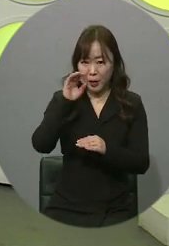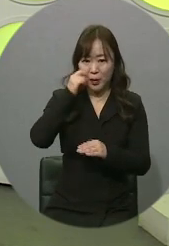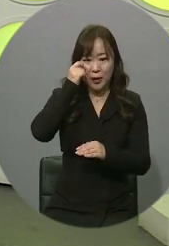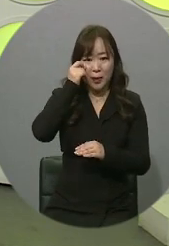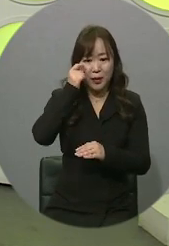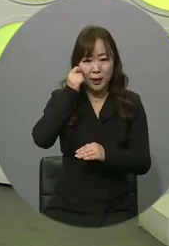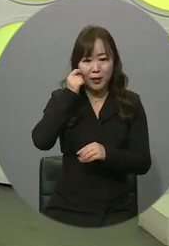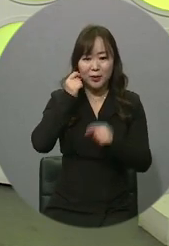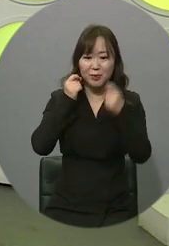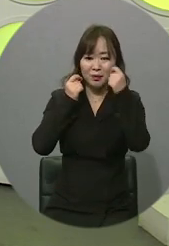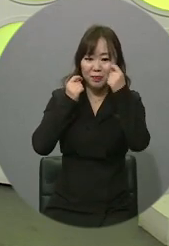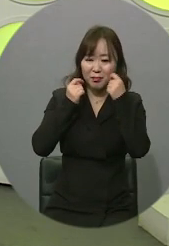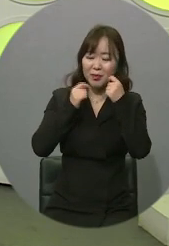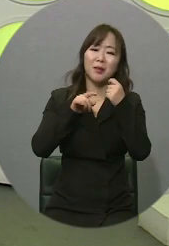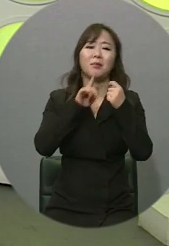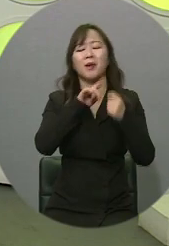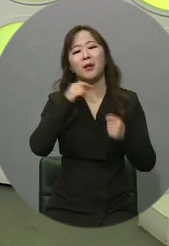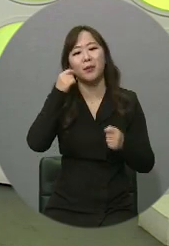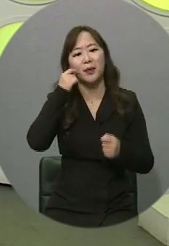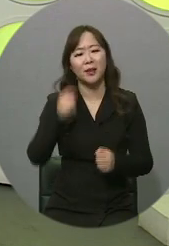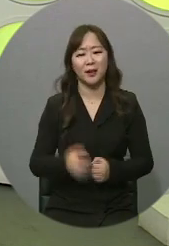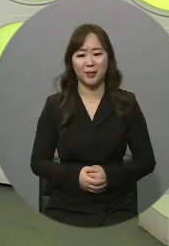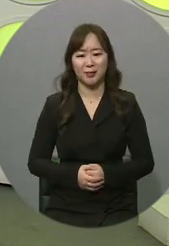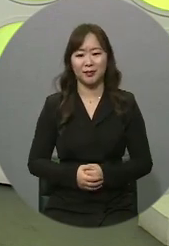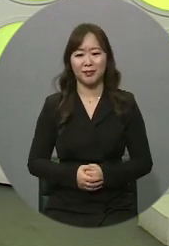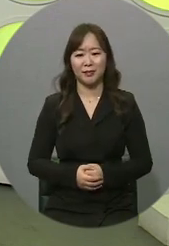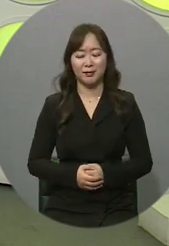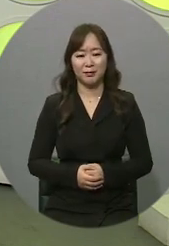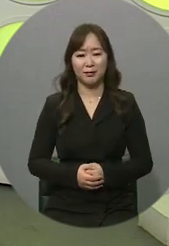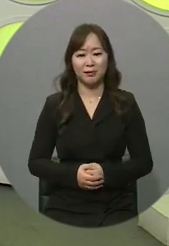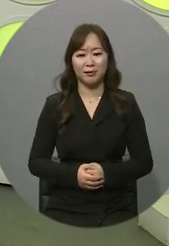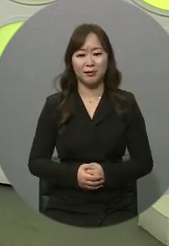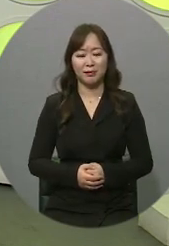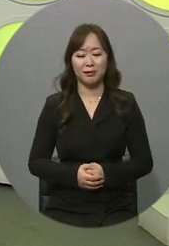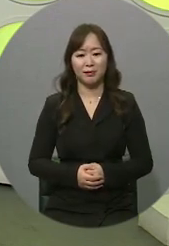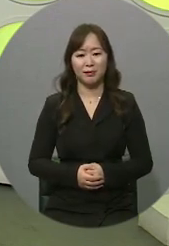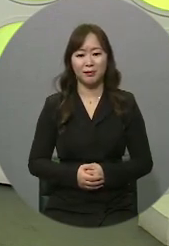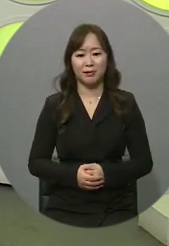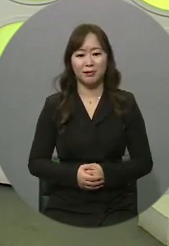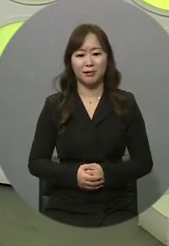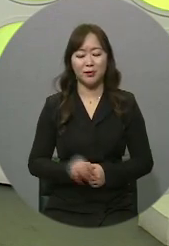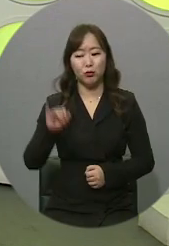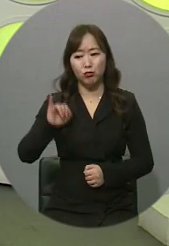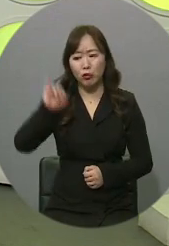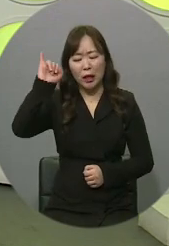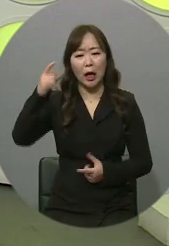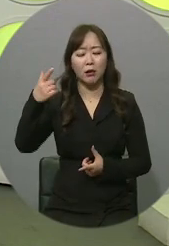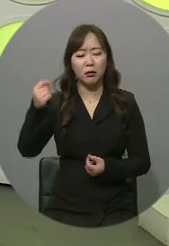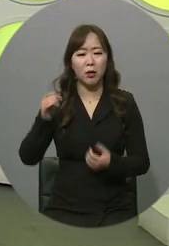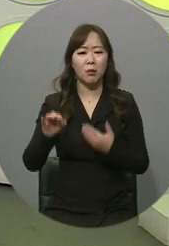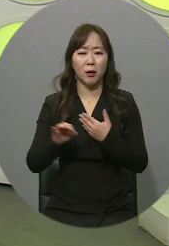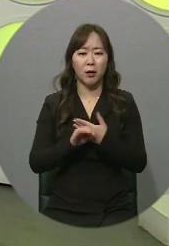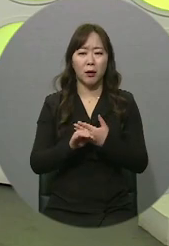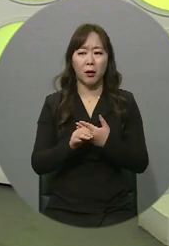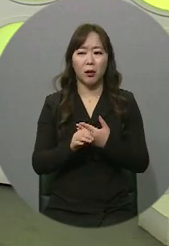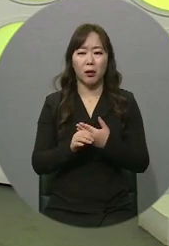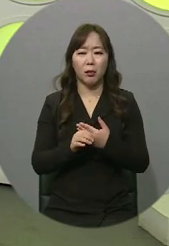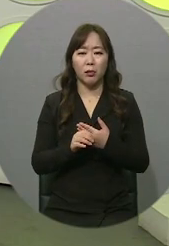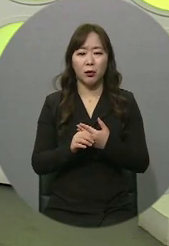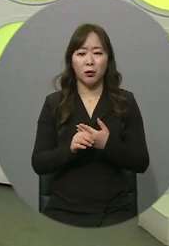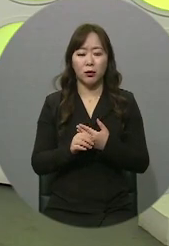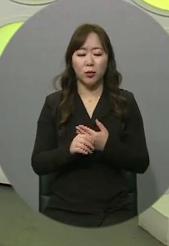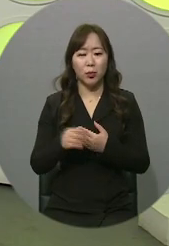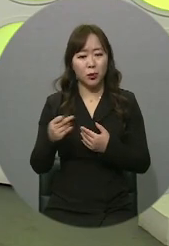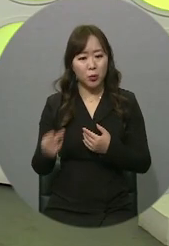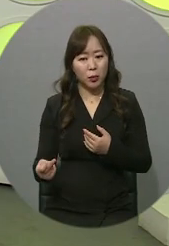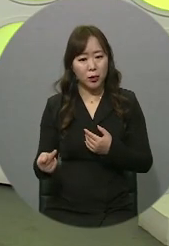눈물을 글썽글썽거리느라고 말을 제대로 못하네. 에이. 아니 이거 누이가 그러면 그 편지 주인공인